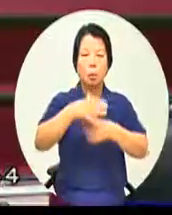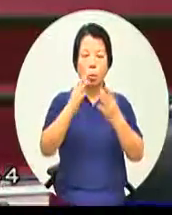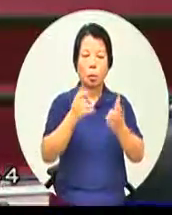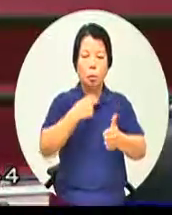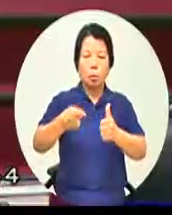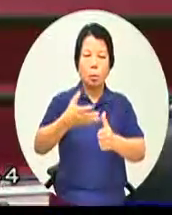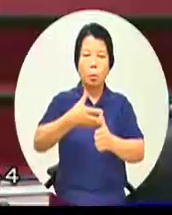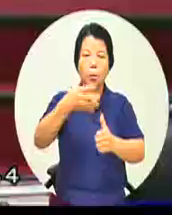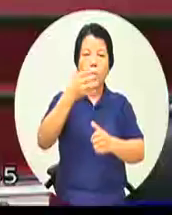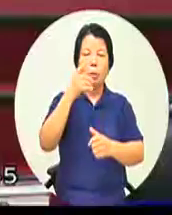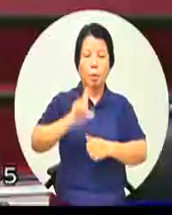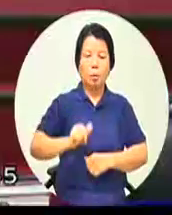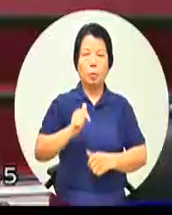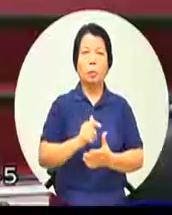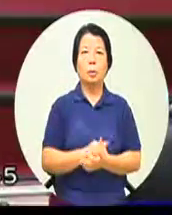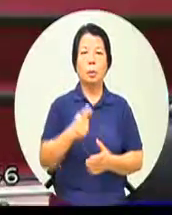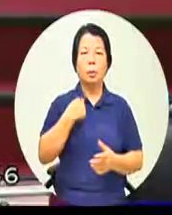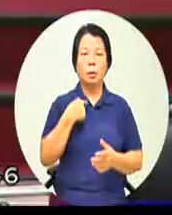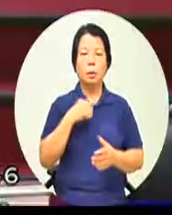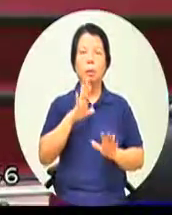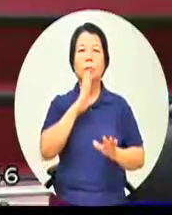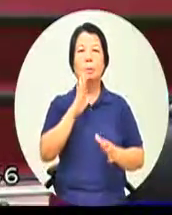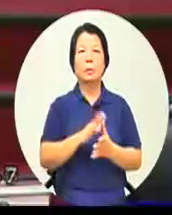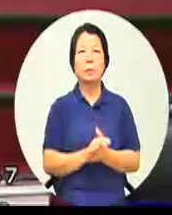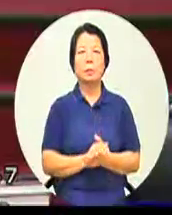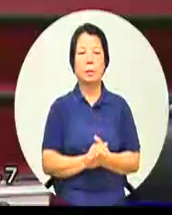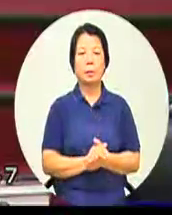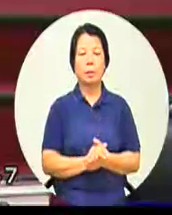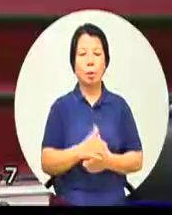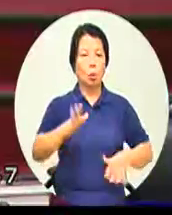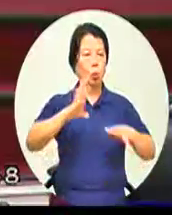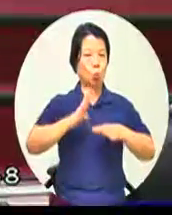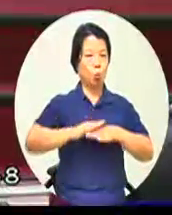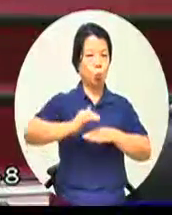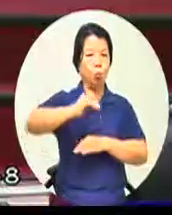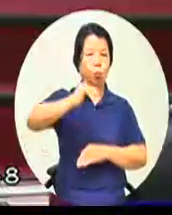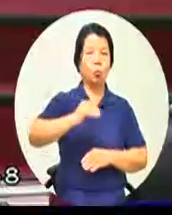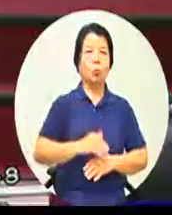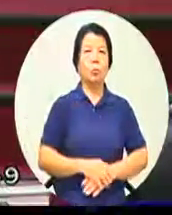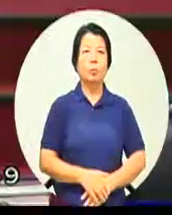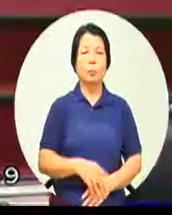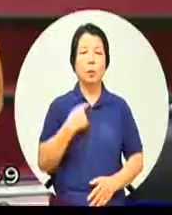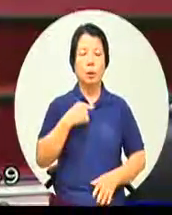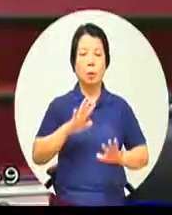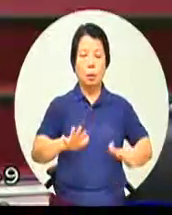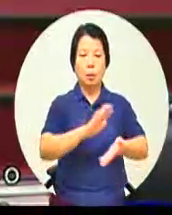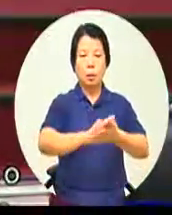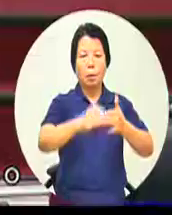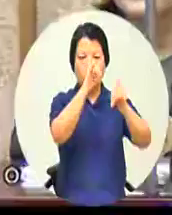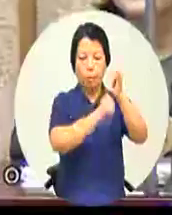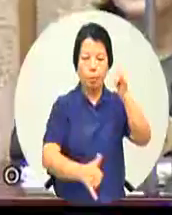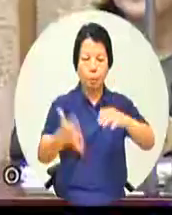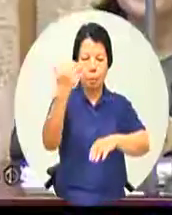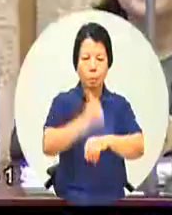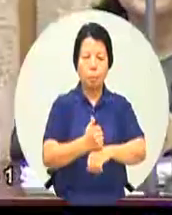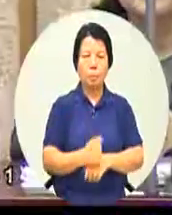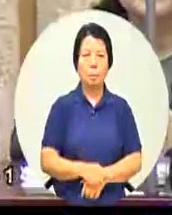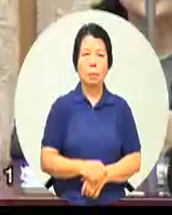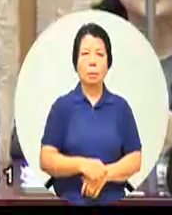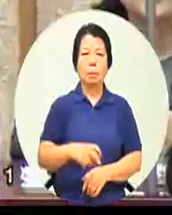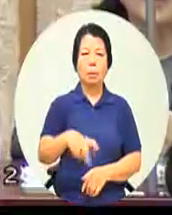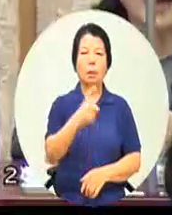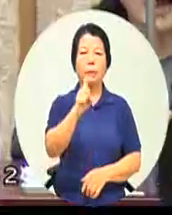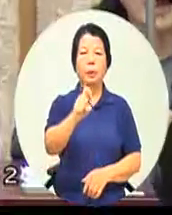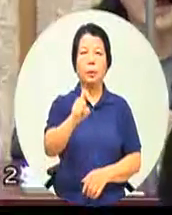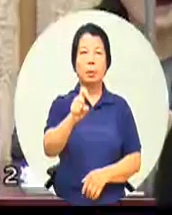职，你是一人之下，万人之上啊！你算唔知清国统治台湾几冬？ 212年